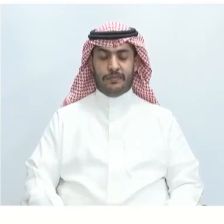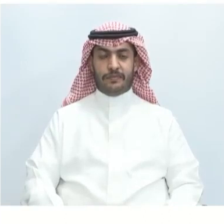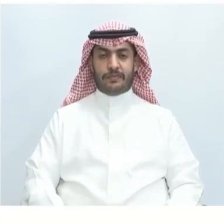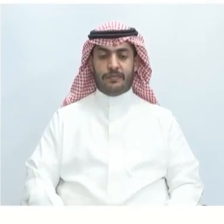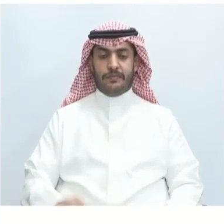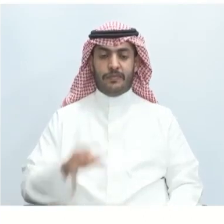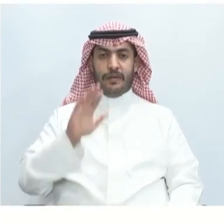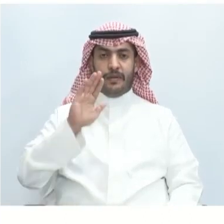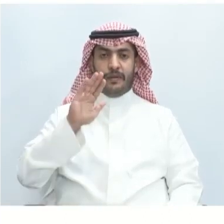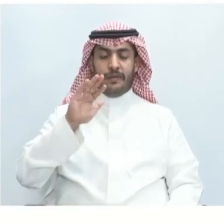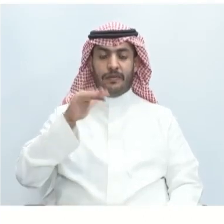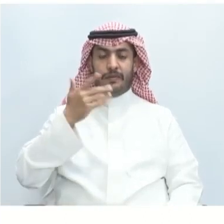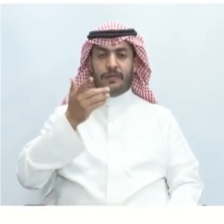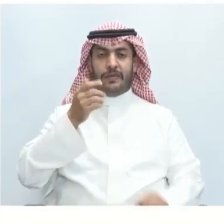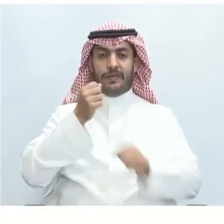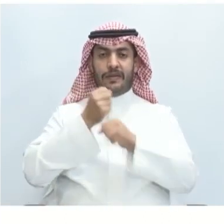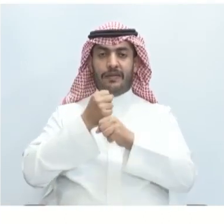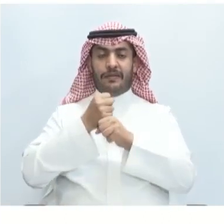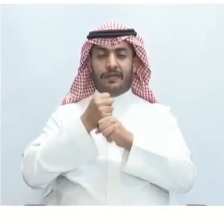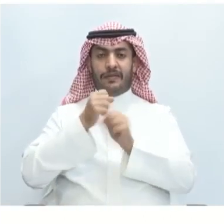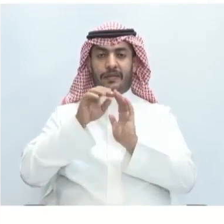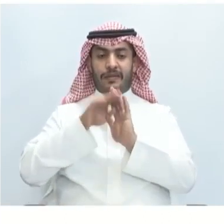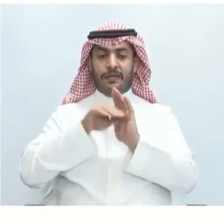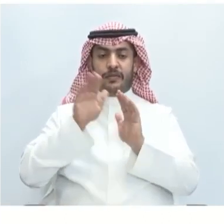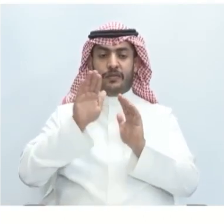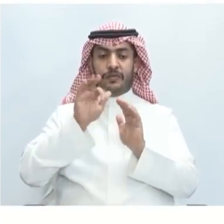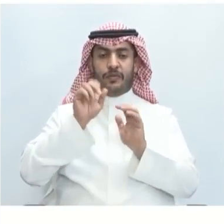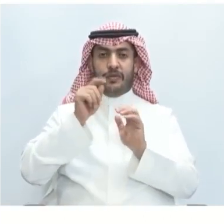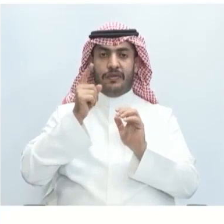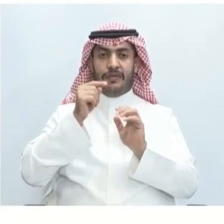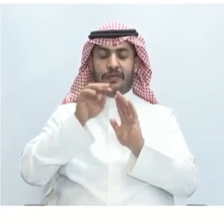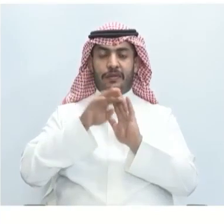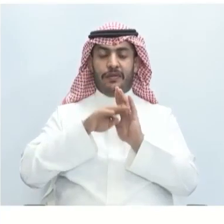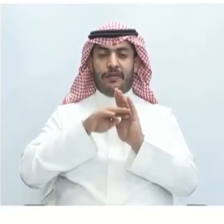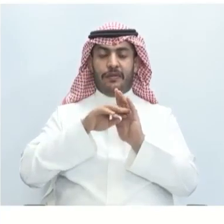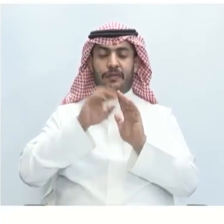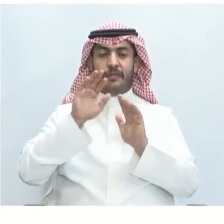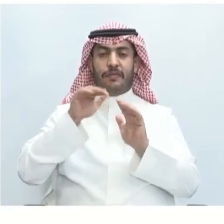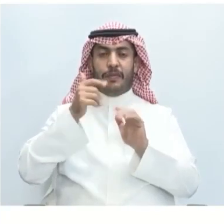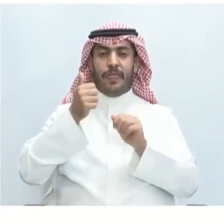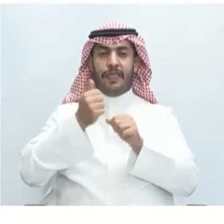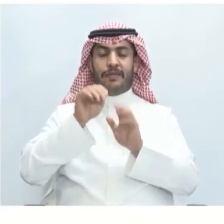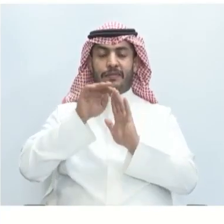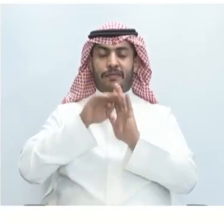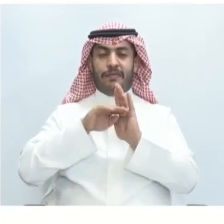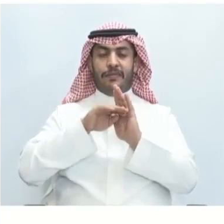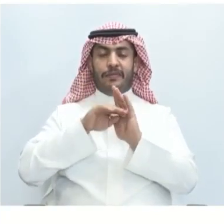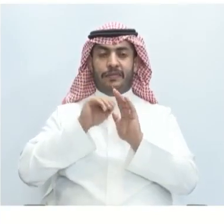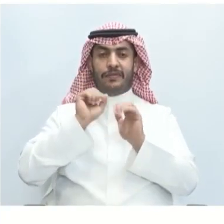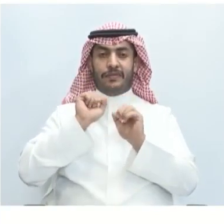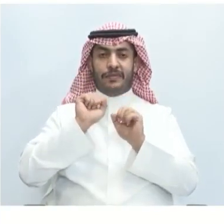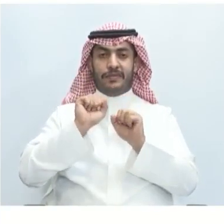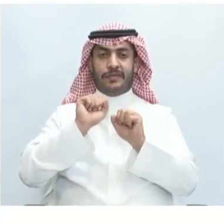وبعد ذلك سنقوم بتفعيل اداه سؤف تعالج هذا الامر ومن ثم سنتحدث